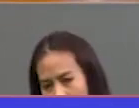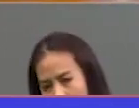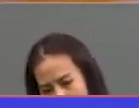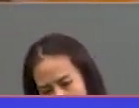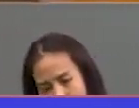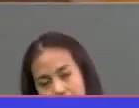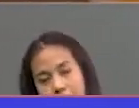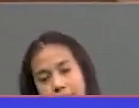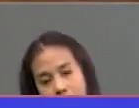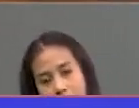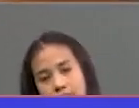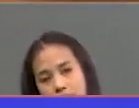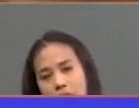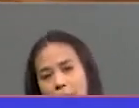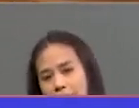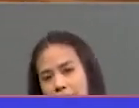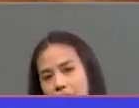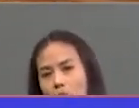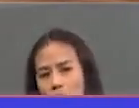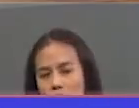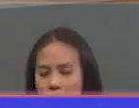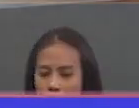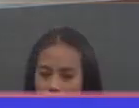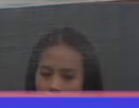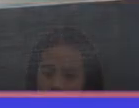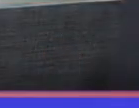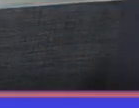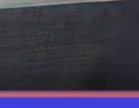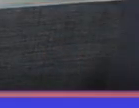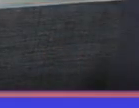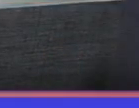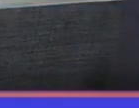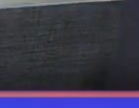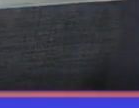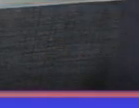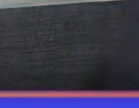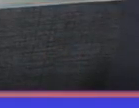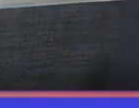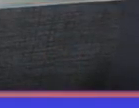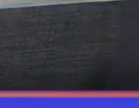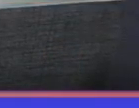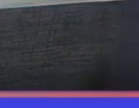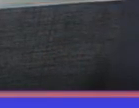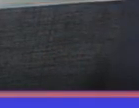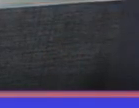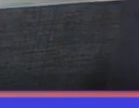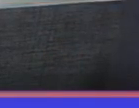าติเองก็มีสายด่วนนะคะ1599 1599โดยทุกข้อมูลเจ้าหน้าที่จะดำเนินการตรวจสอบอย่างจริงจังค่ะ